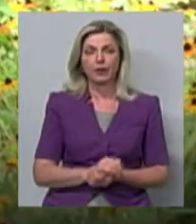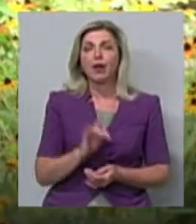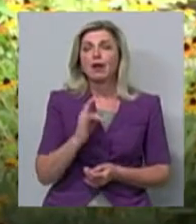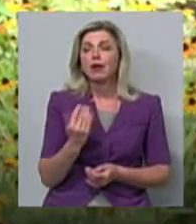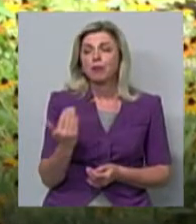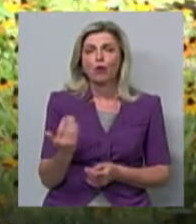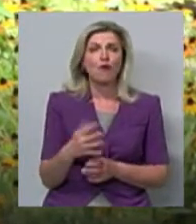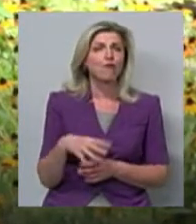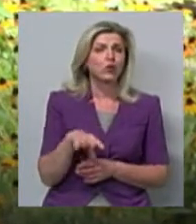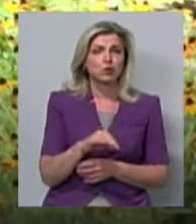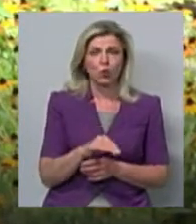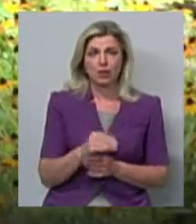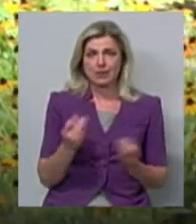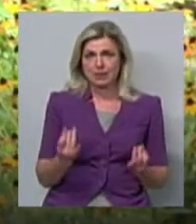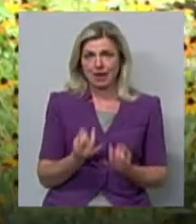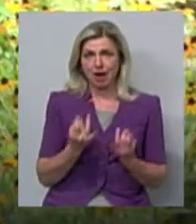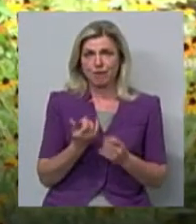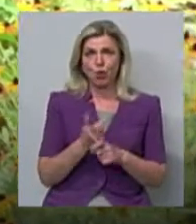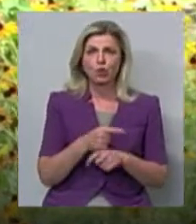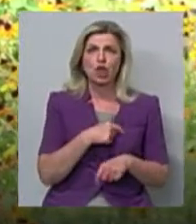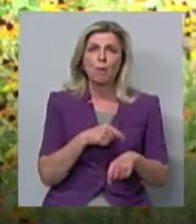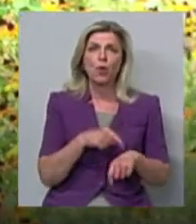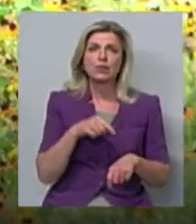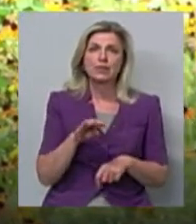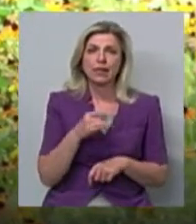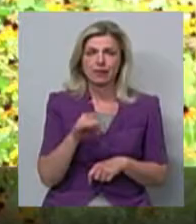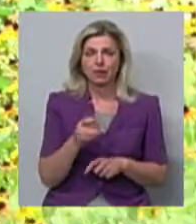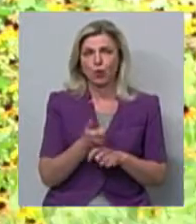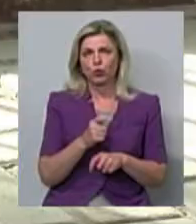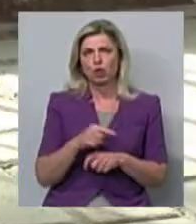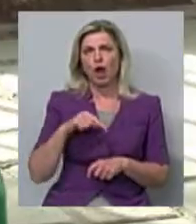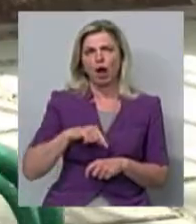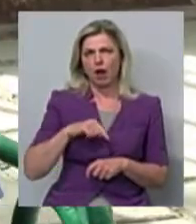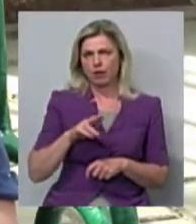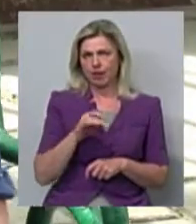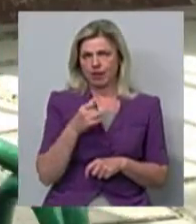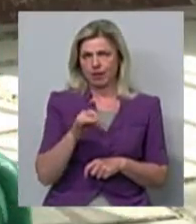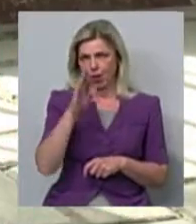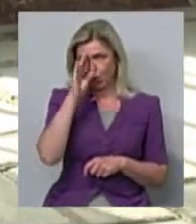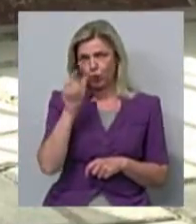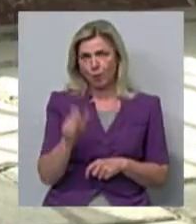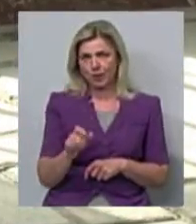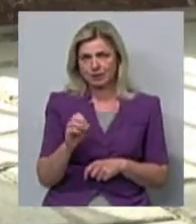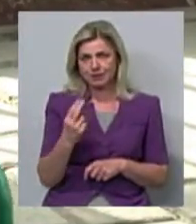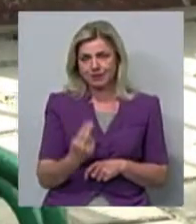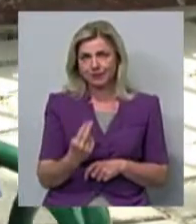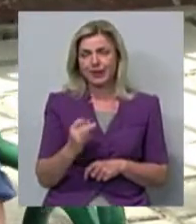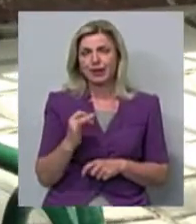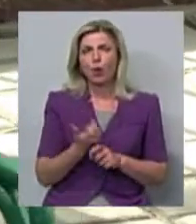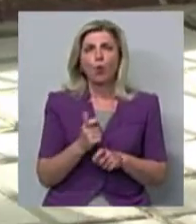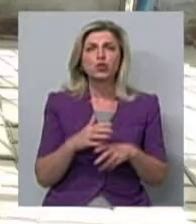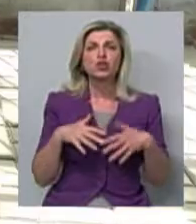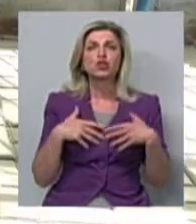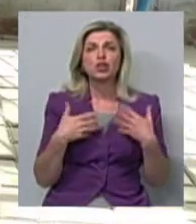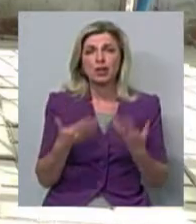дуже емоційний, дуже ви помітили. Він дуже емоційний, дуже такий характерний хлопець. І при цьому дуже щирий,